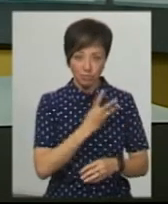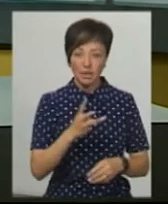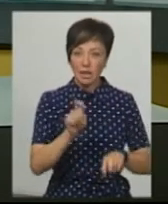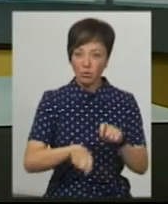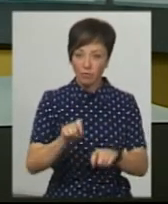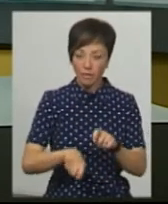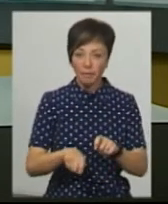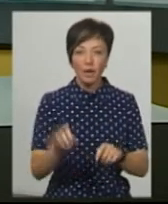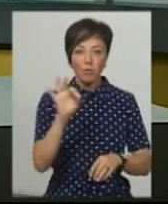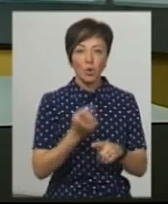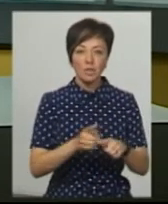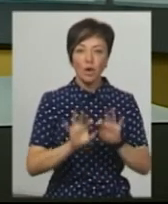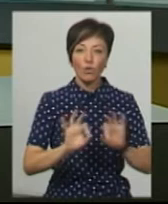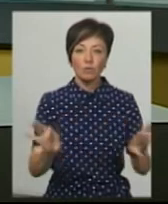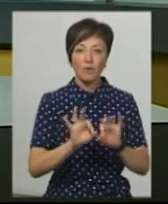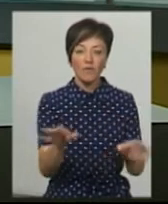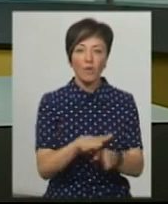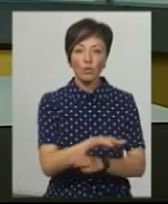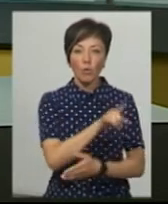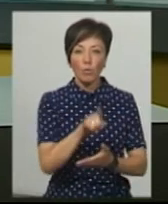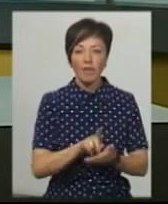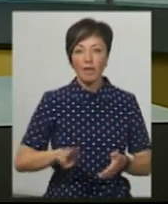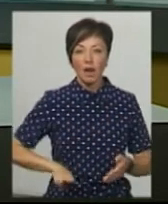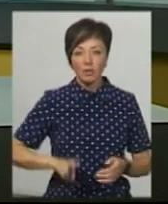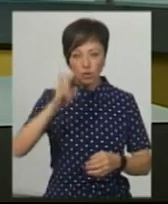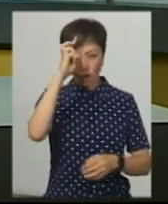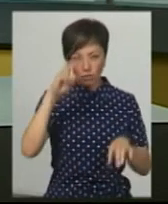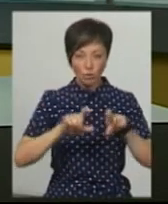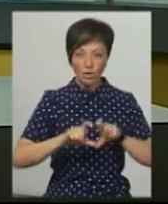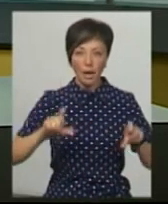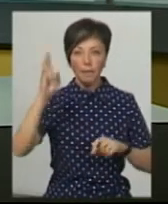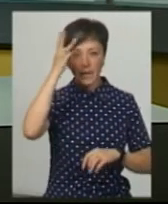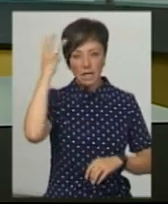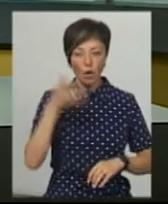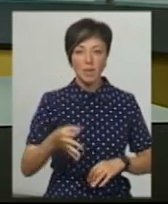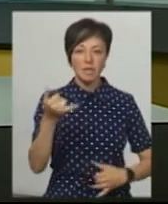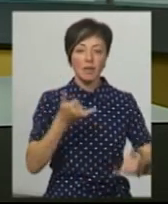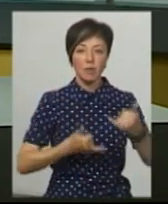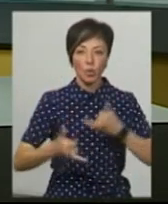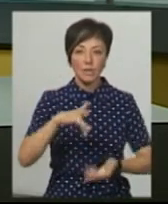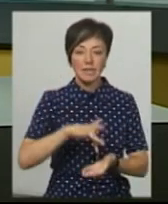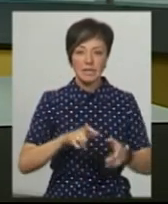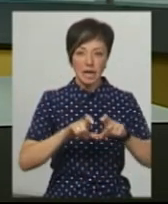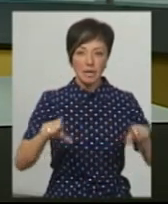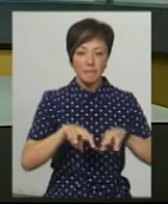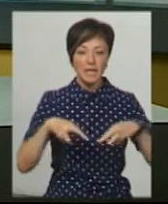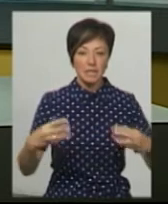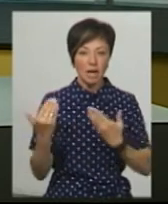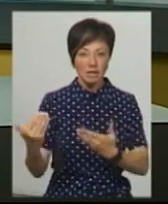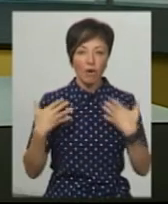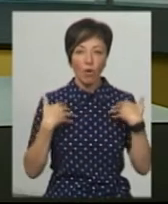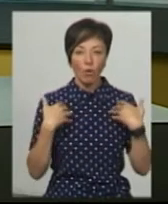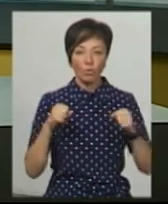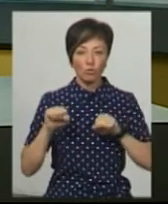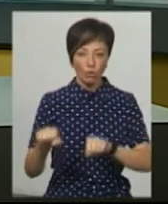тестування. Про це розповів виконуючий обов'язки директора державної установи Хмельницький обласний лабораторний центр Міністерства охорони